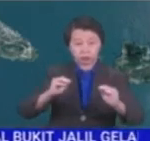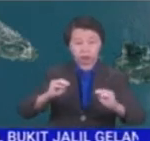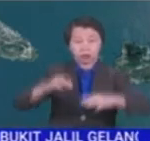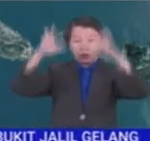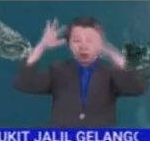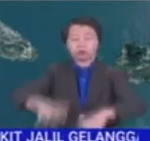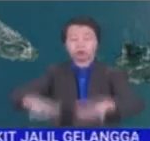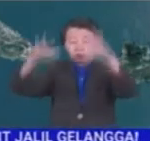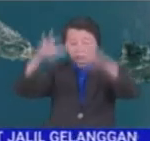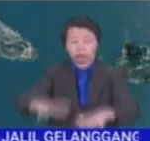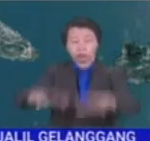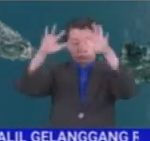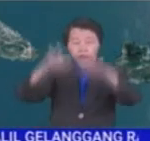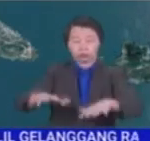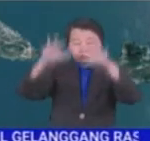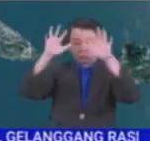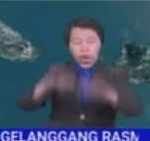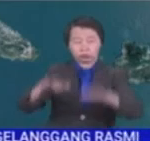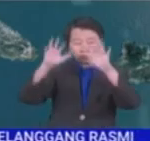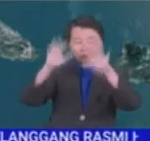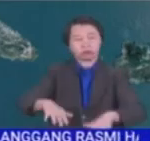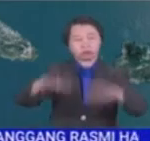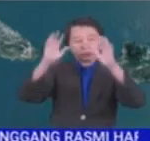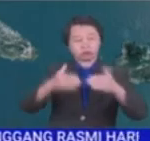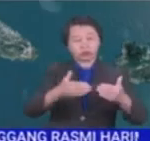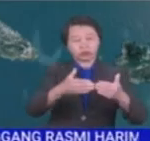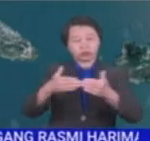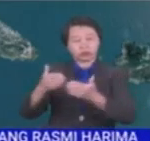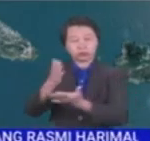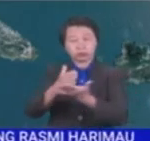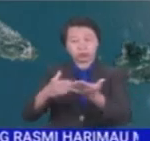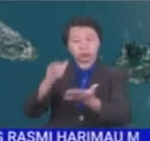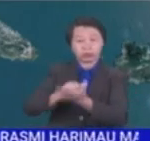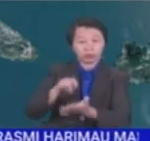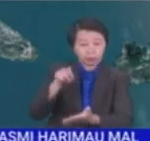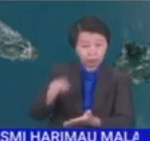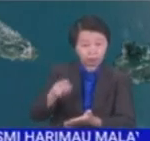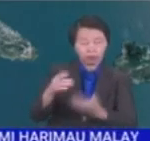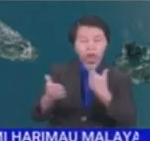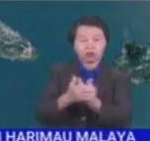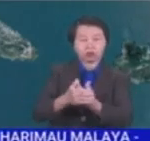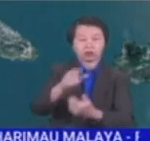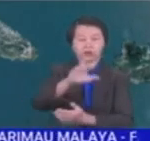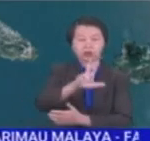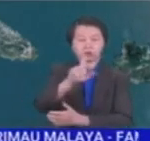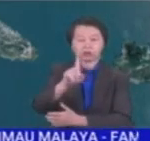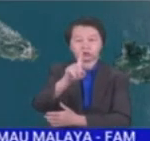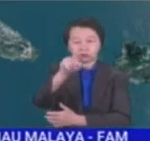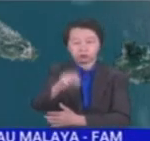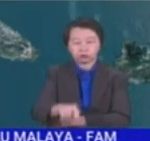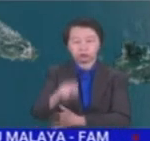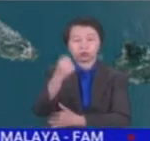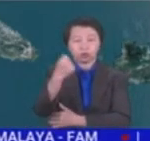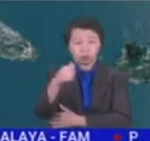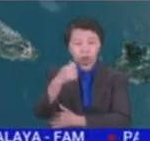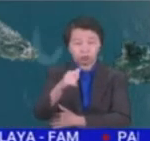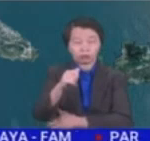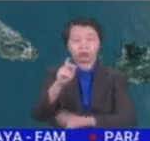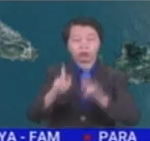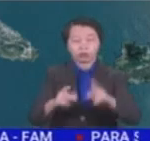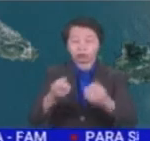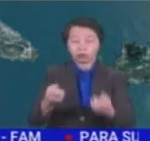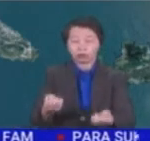cuaca hujan lebat dijangka mampu untuk berterusan di sekitar bahagian-bahagian terbabit sehinggalah 31 Oktober. Oleh itu, orang